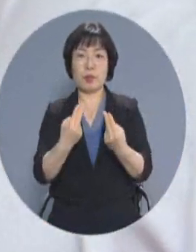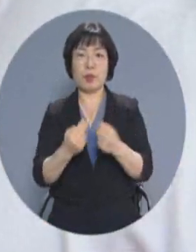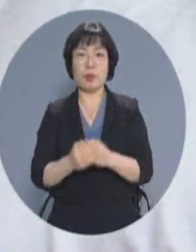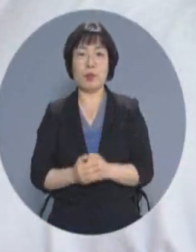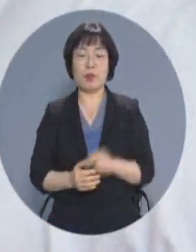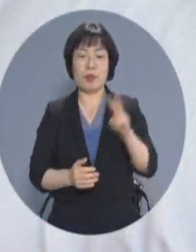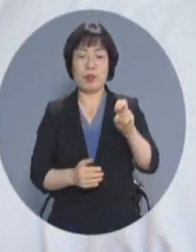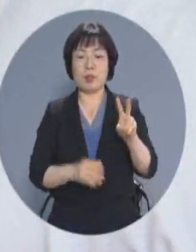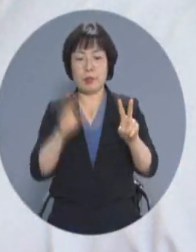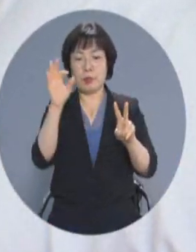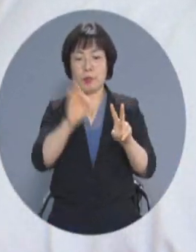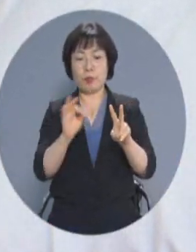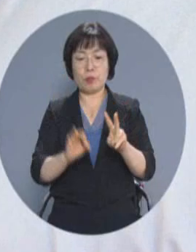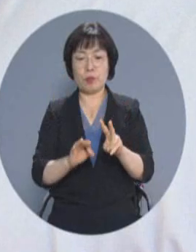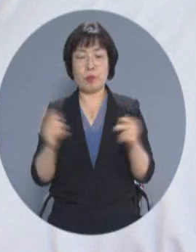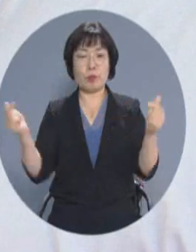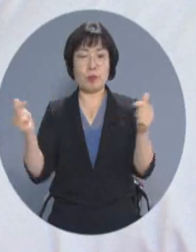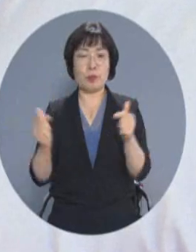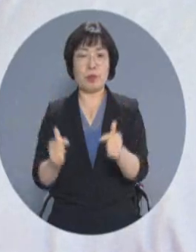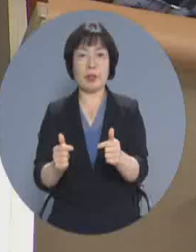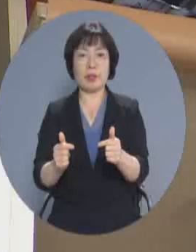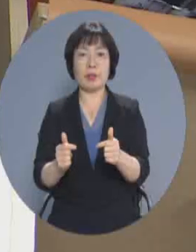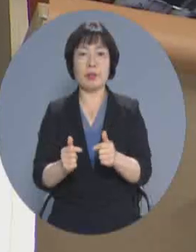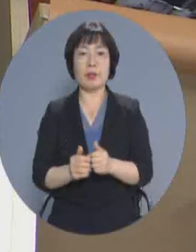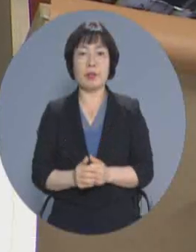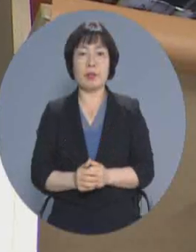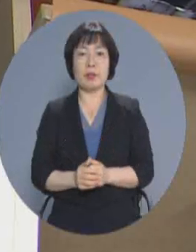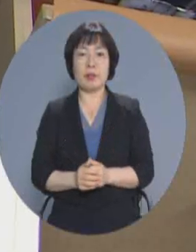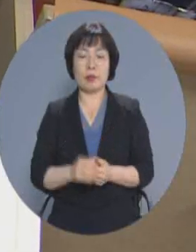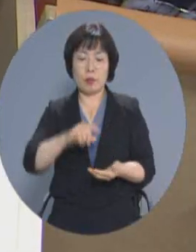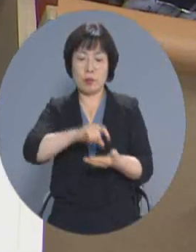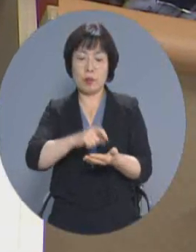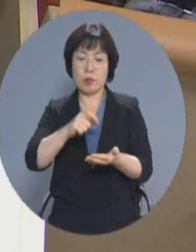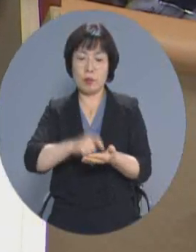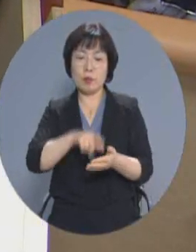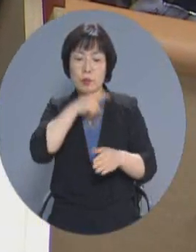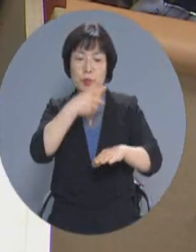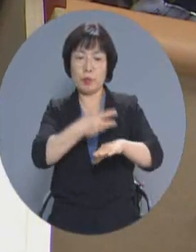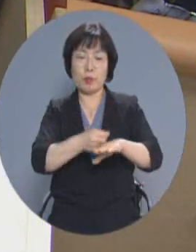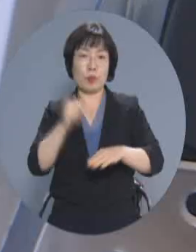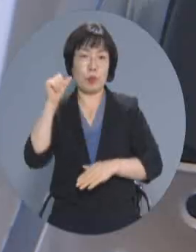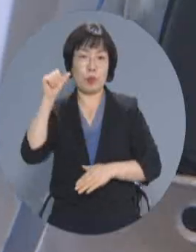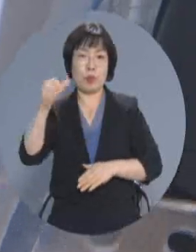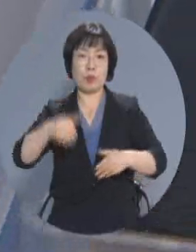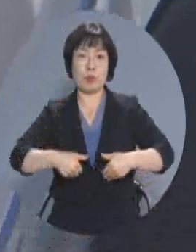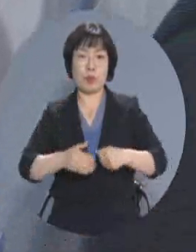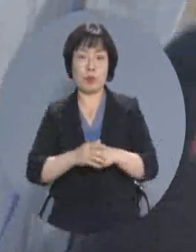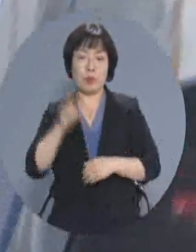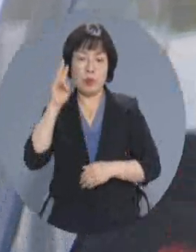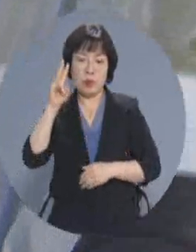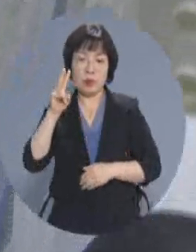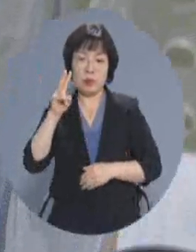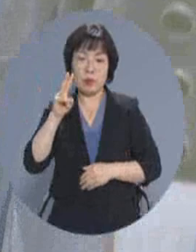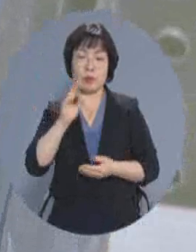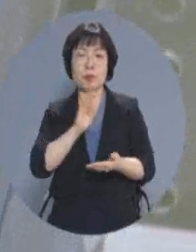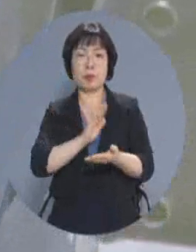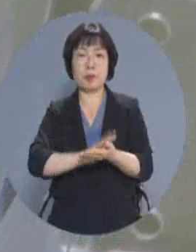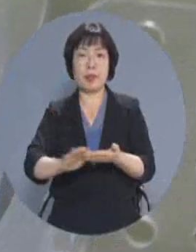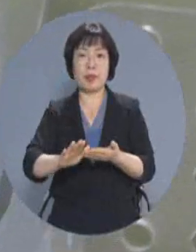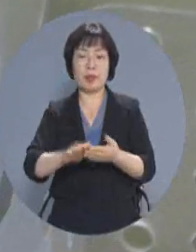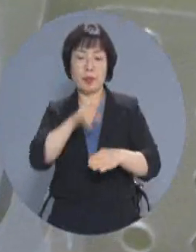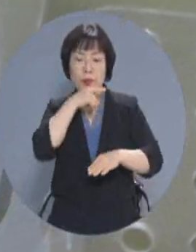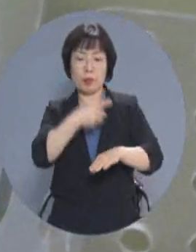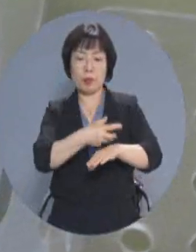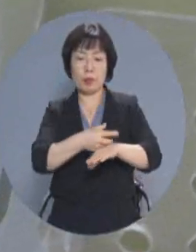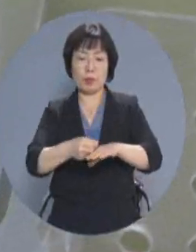때 22% 넘게 감소했습니다. 적정 혈액 보유량이 5일분인데 이틀을 버티기 힘들 정도로 혈액